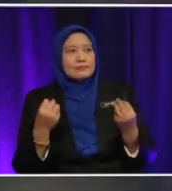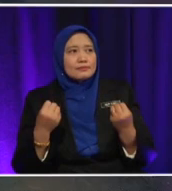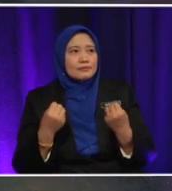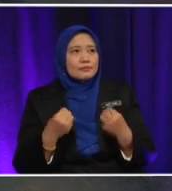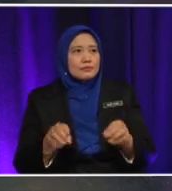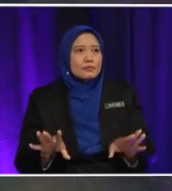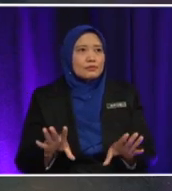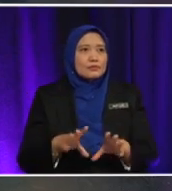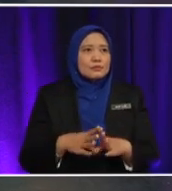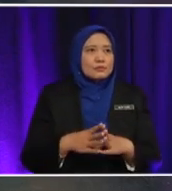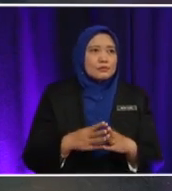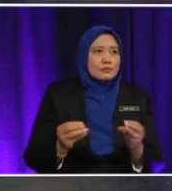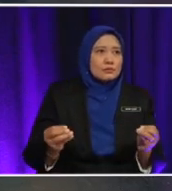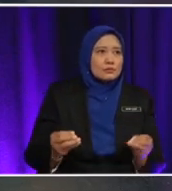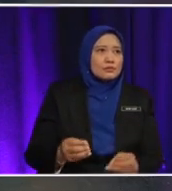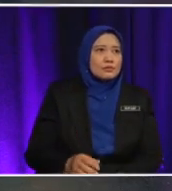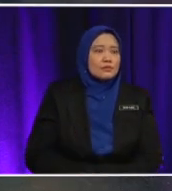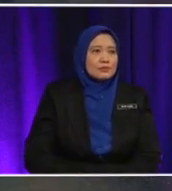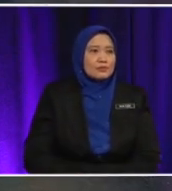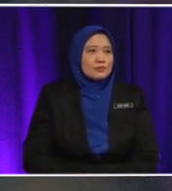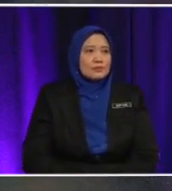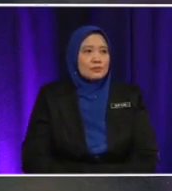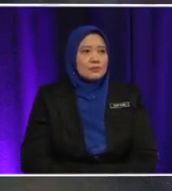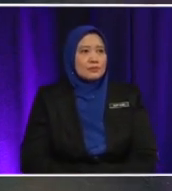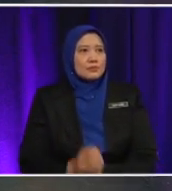Siapa yang dahsyat boleh angkat tangan oke